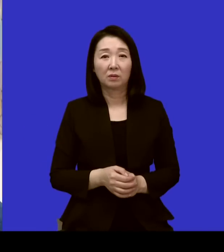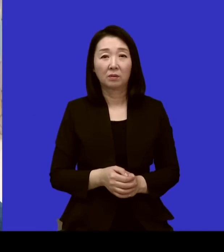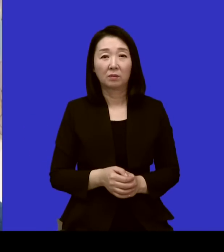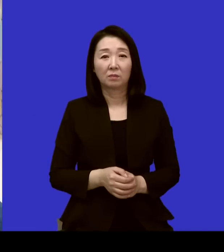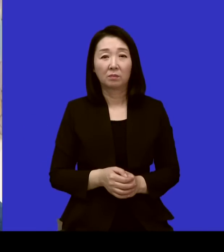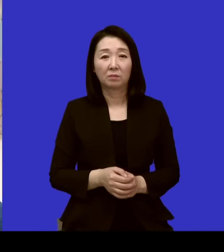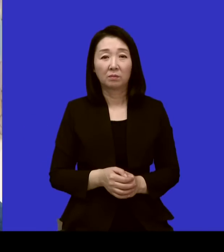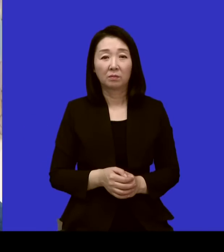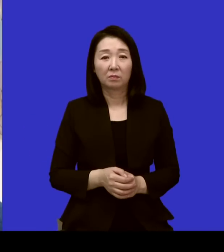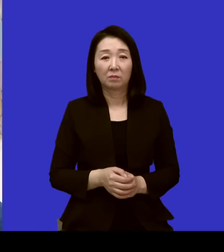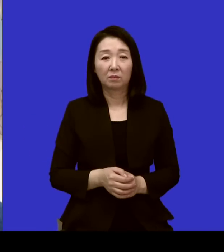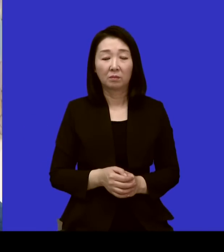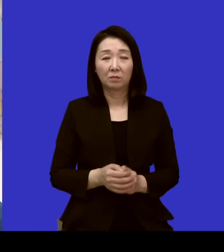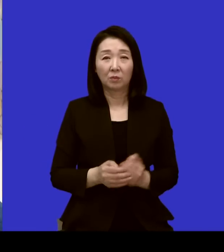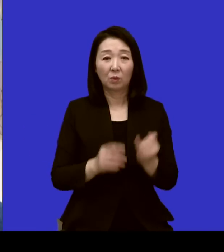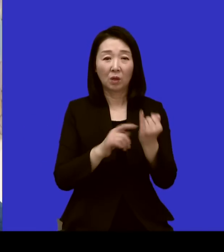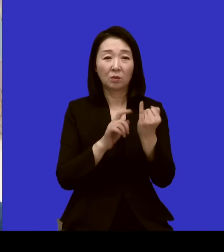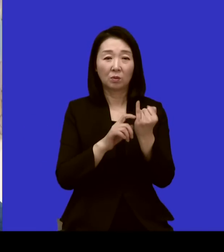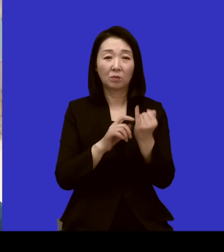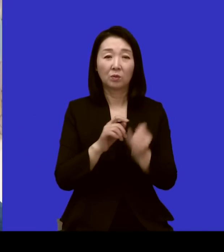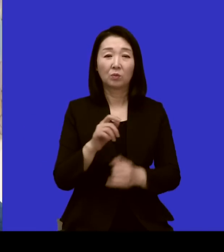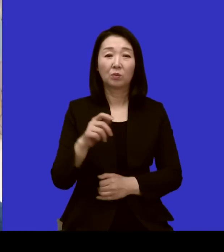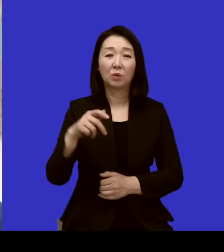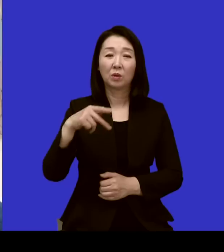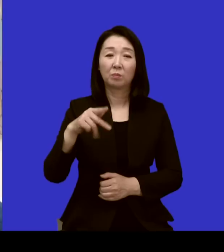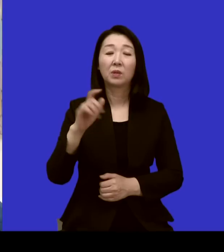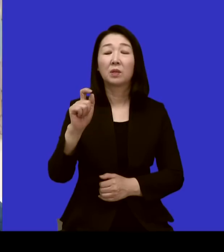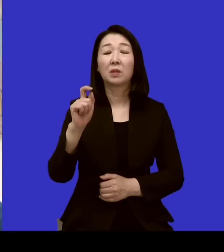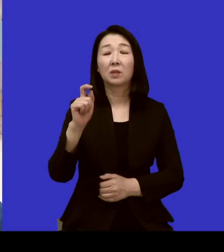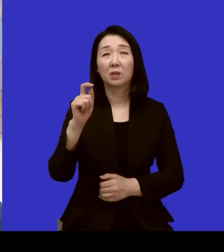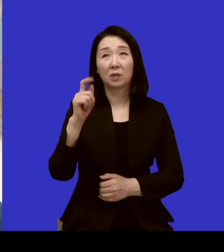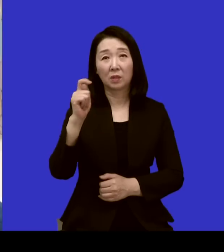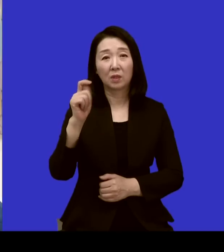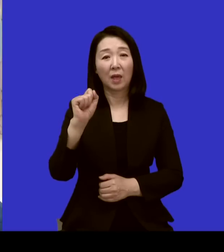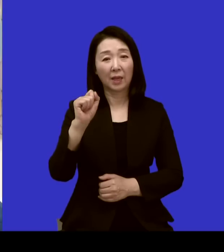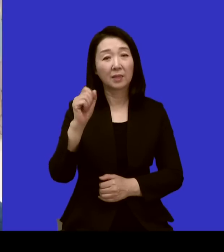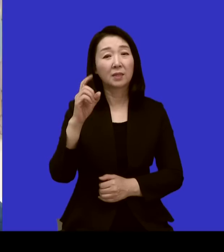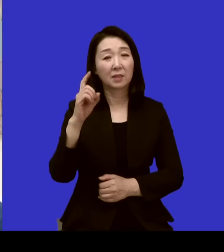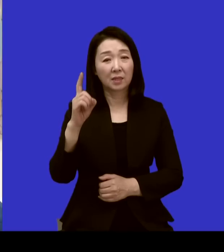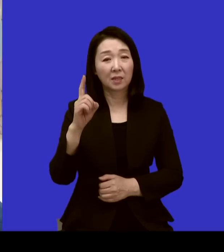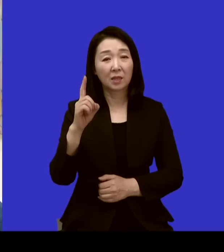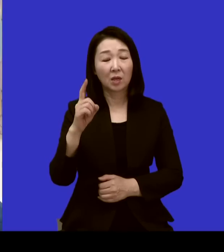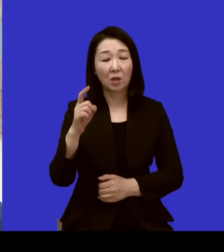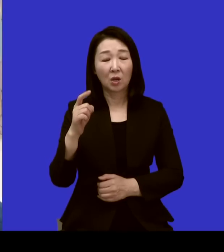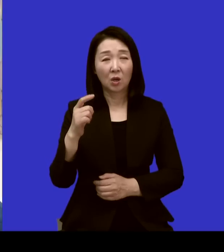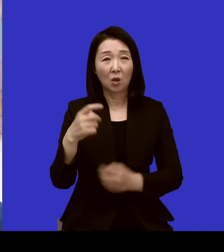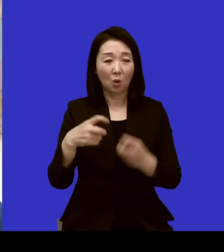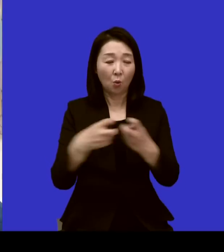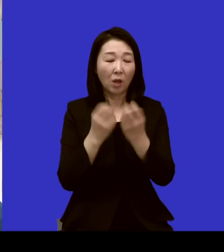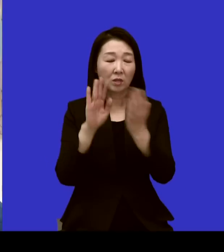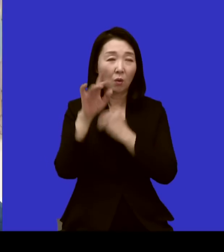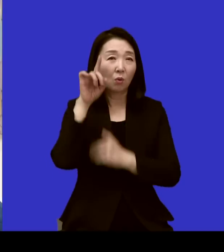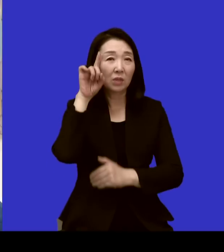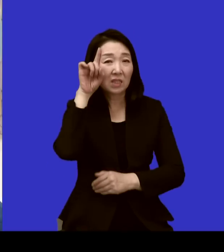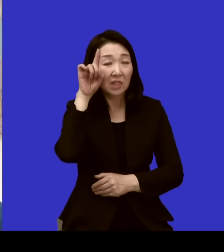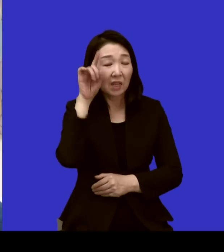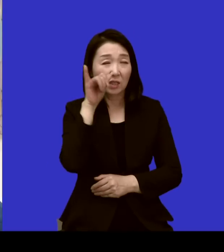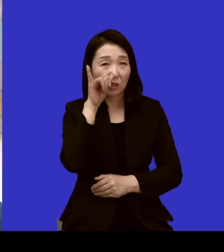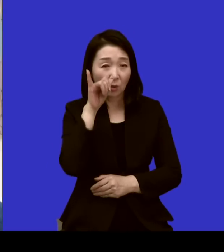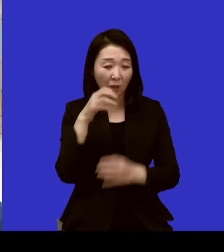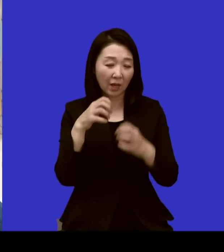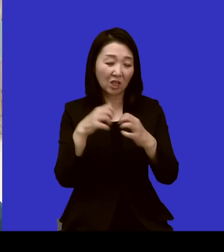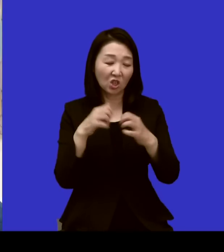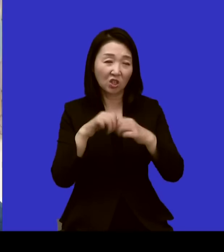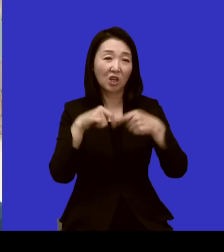그 PTSD라고 네. 그게 이제 참전 군인들이 예, 예. 그 전쟁의 참상을 겪을 때 얻는 외상 후 스트레스 장애인데 예, 예,